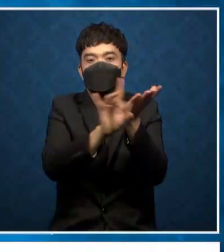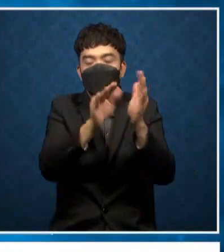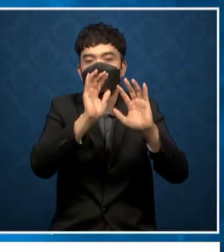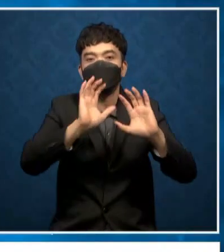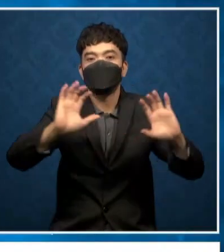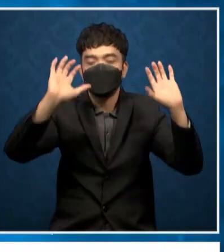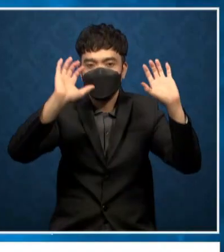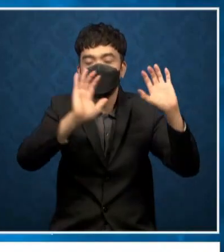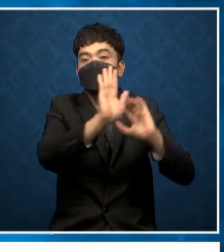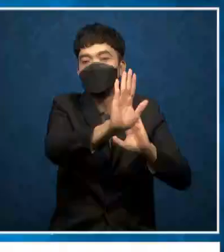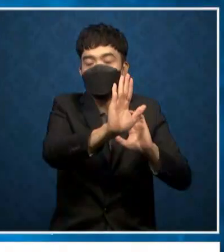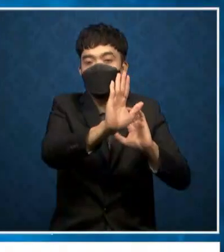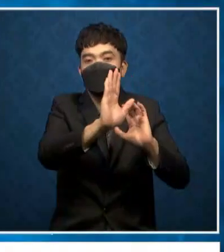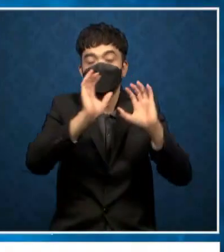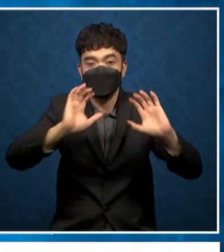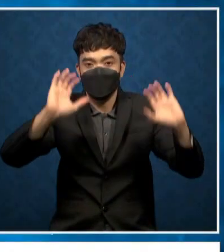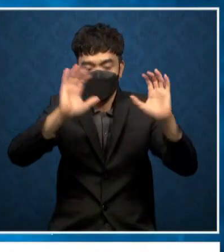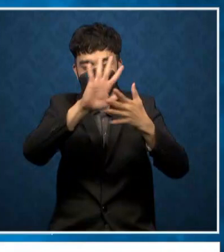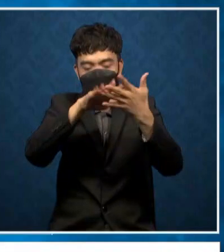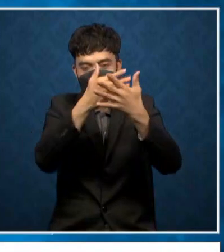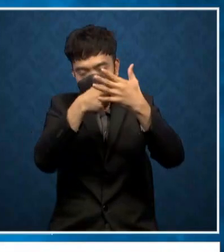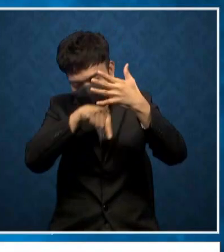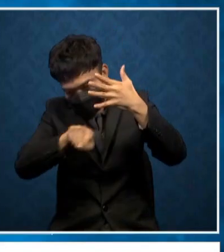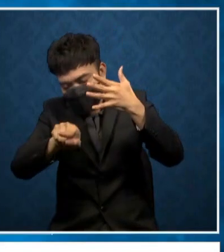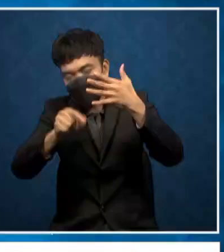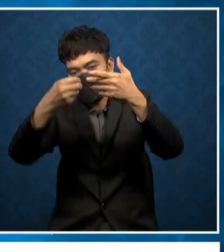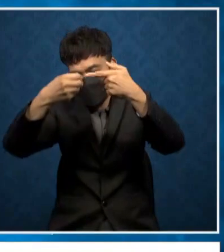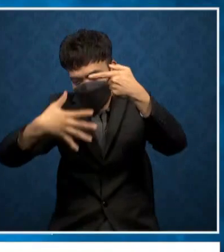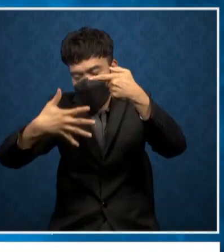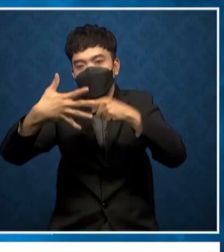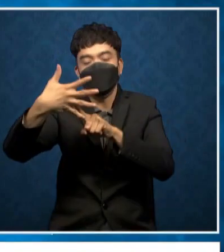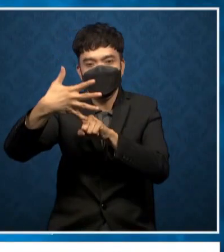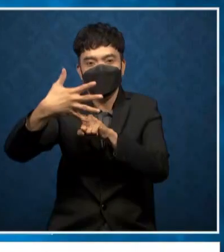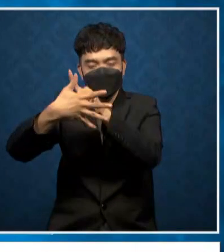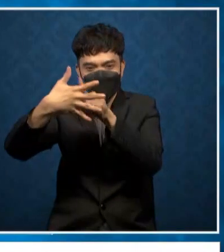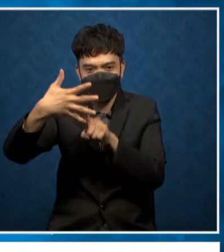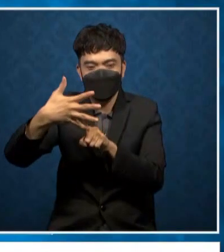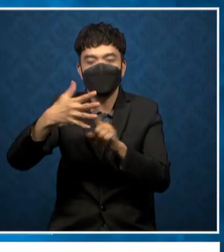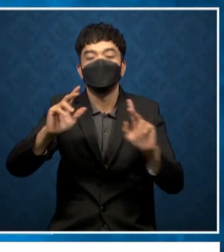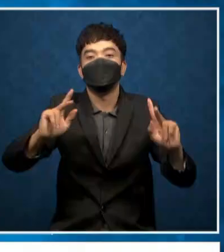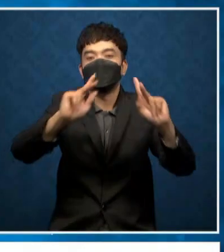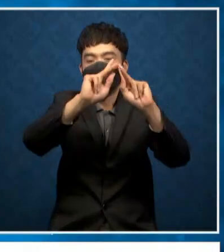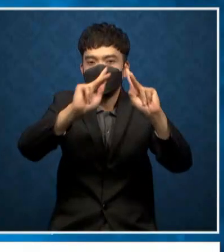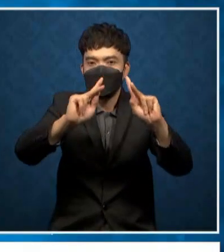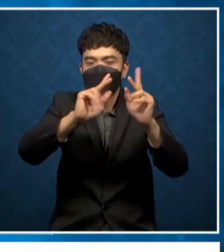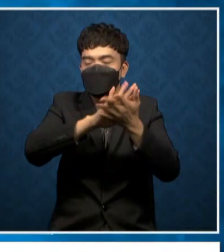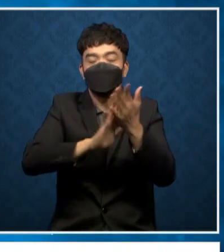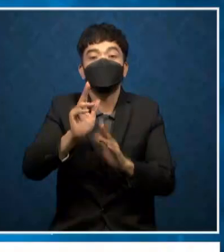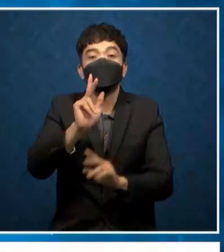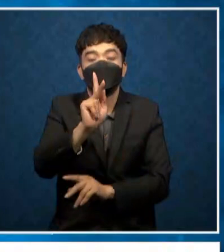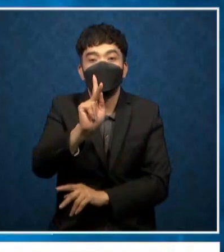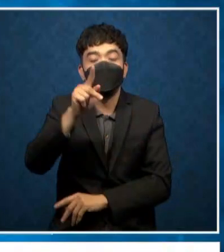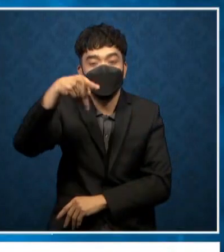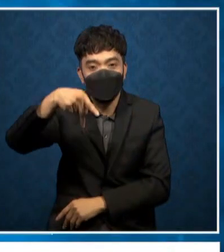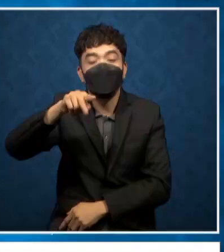ซึ่มีแผนย่อยอยู่จำนวน 5 แผนโดยมีสัตวิตงานขนาคมการพัฒนารระบบรกษริาร ก.พ.